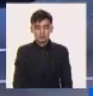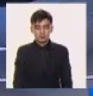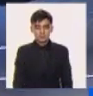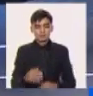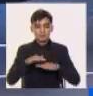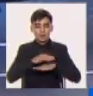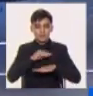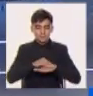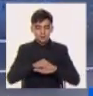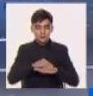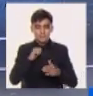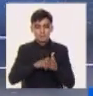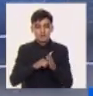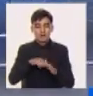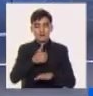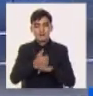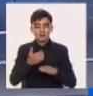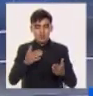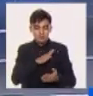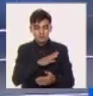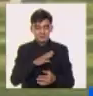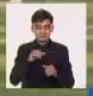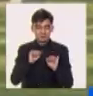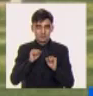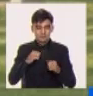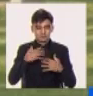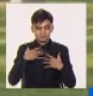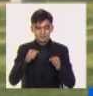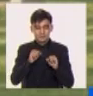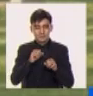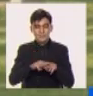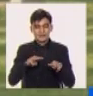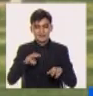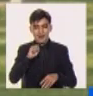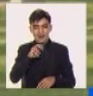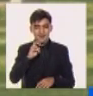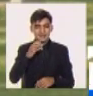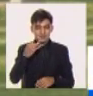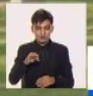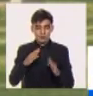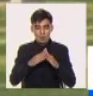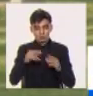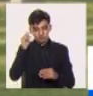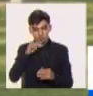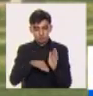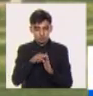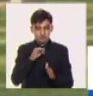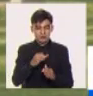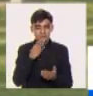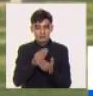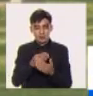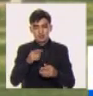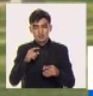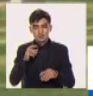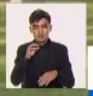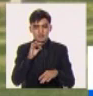Добрый вечер. Главную причину назвал министр здравоохранения Алексей Цой. Суть сводится к тому, что лучше учиться дома и не рисковать жизнями своих родных, которые